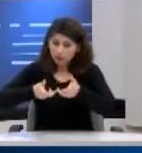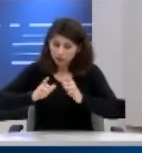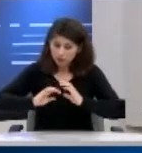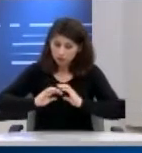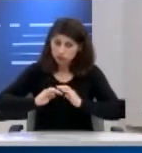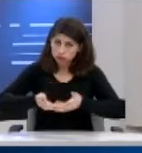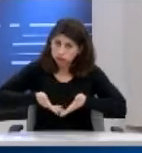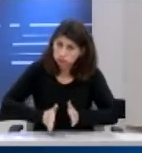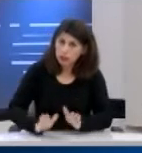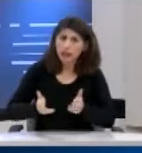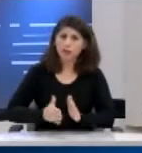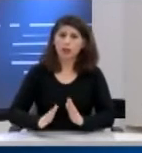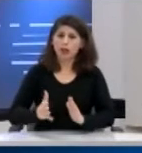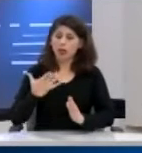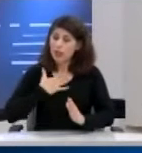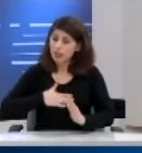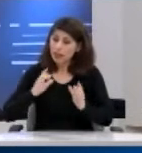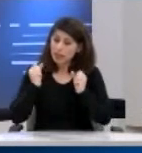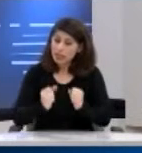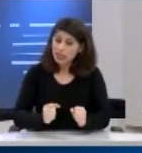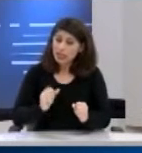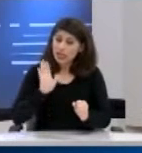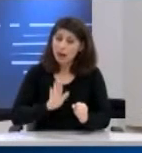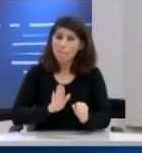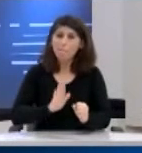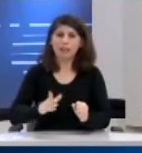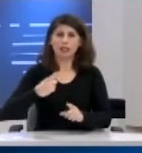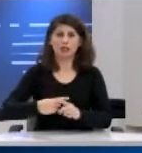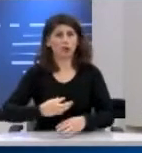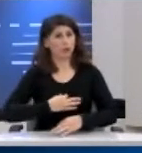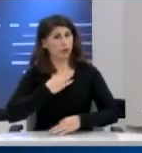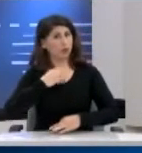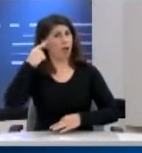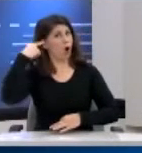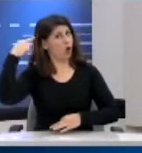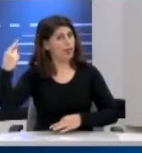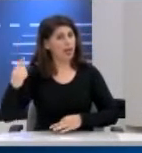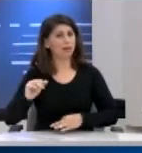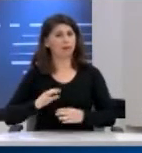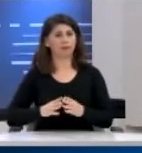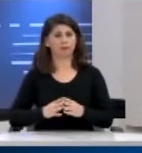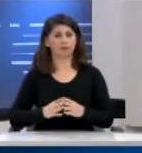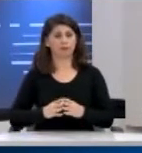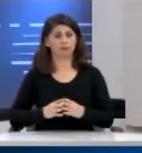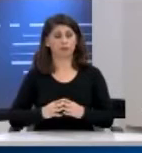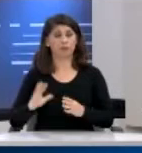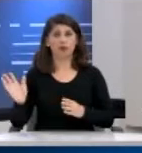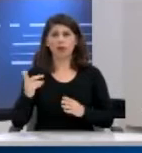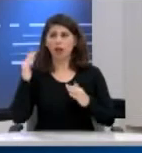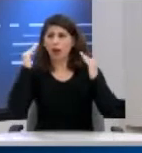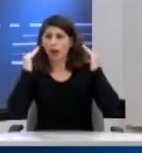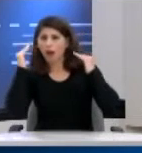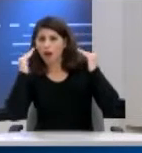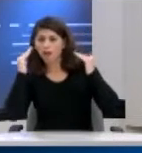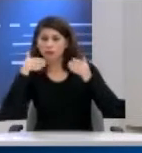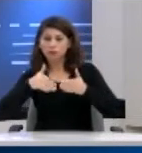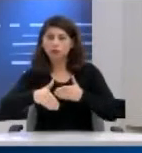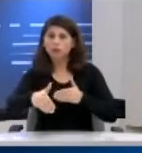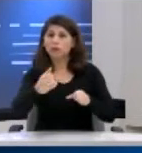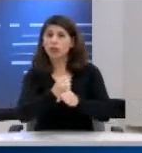να θέλει να ζήσει στη χώρα με αξιοπρέπεια, με όνειρα, όταν είναι αβέβαιη η προοπτική της εργασίας